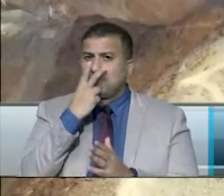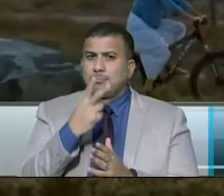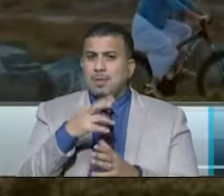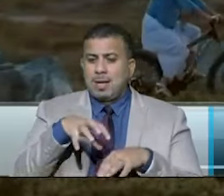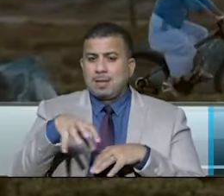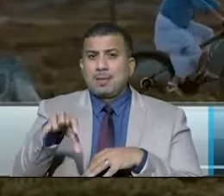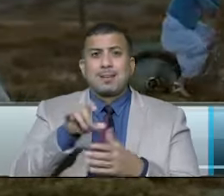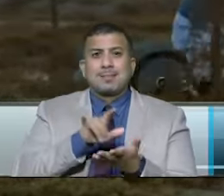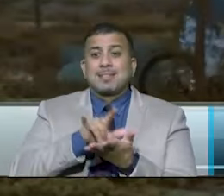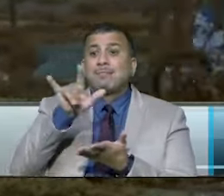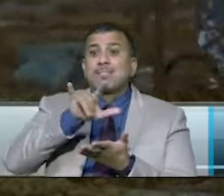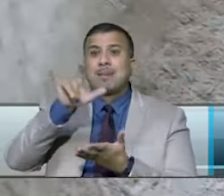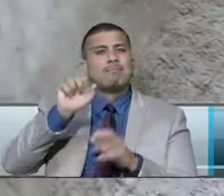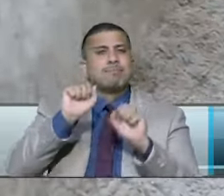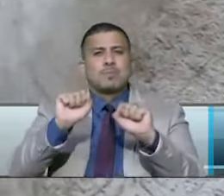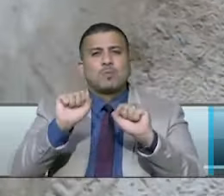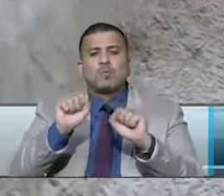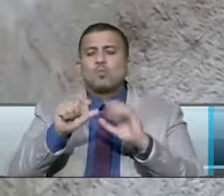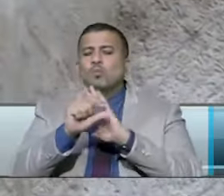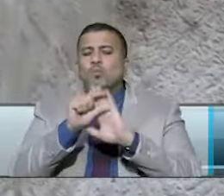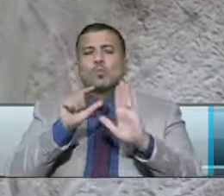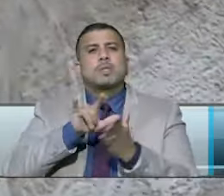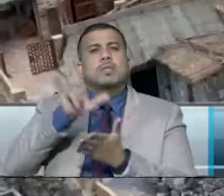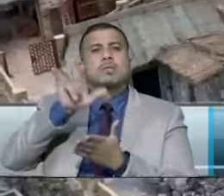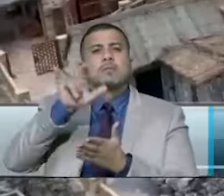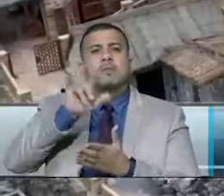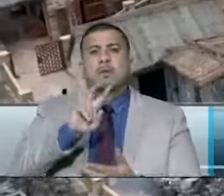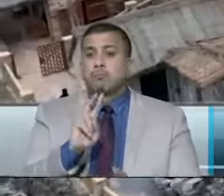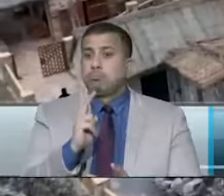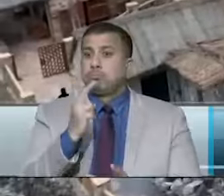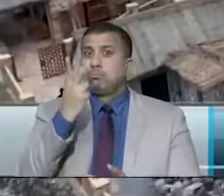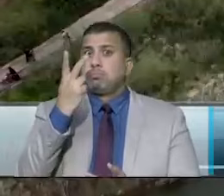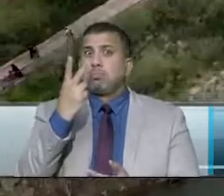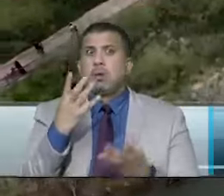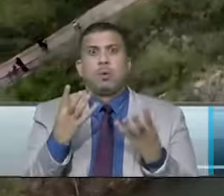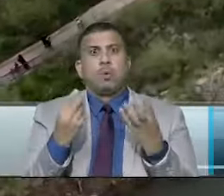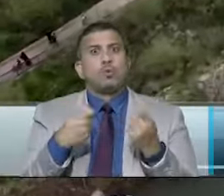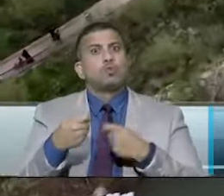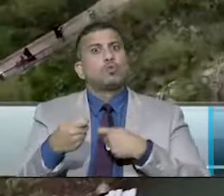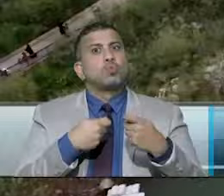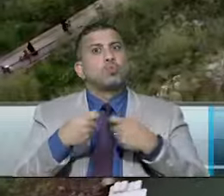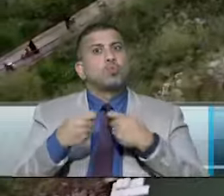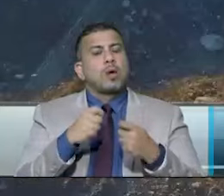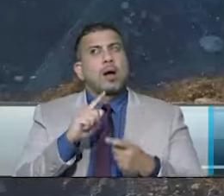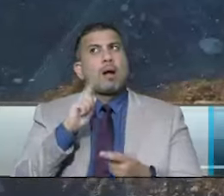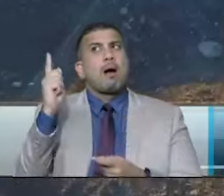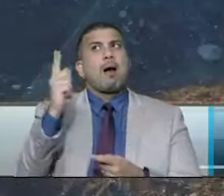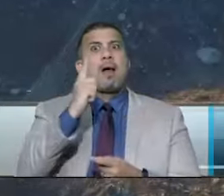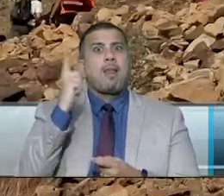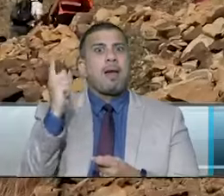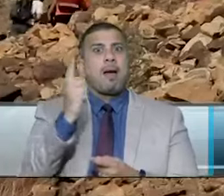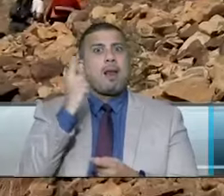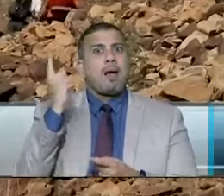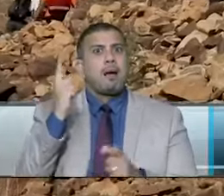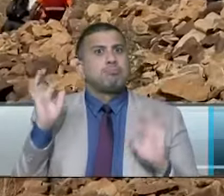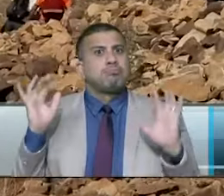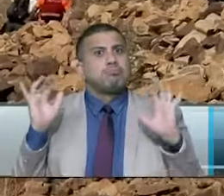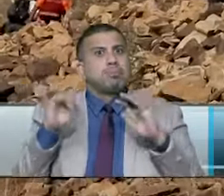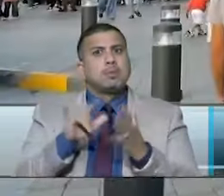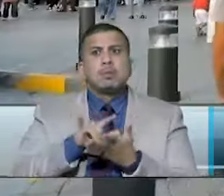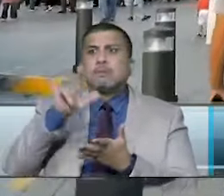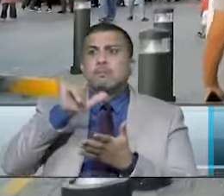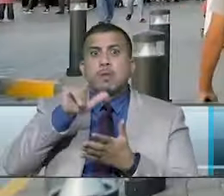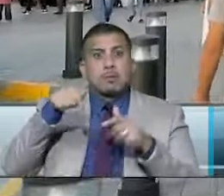تناول ما يشهده قطاع السفر من تغيرات عبر العديد من الاسواق حول العالم الى ان الاقبال على